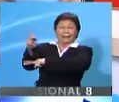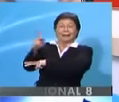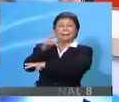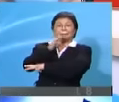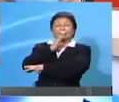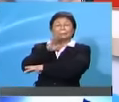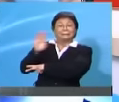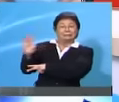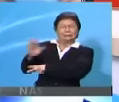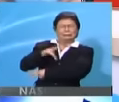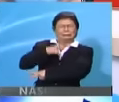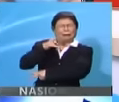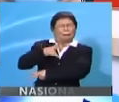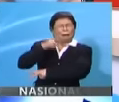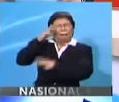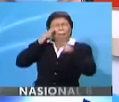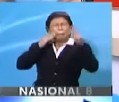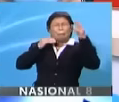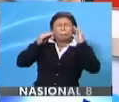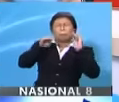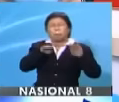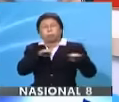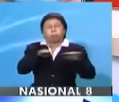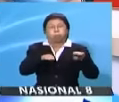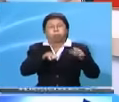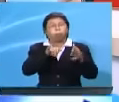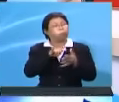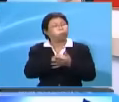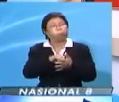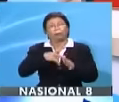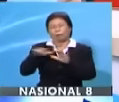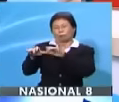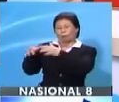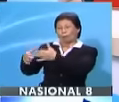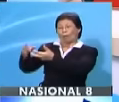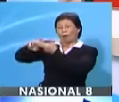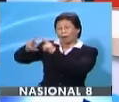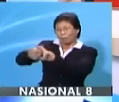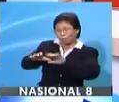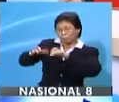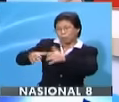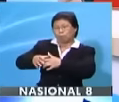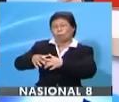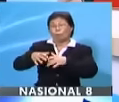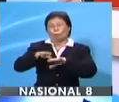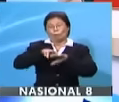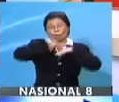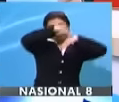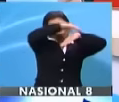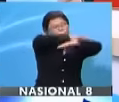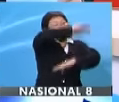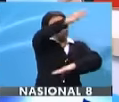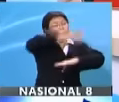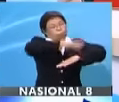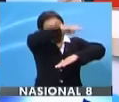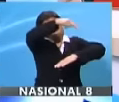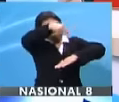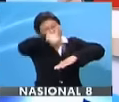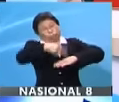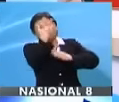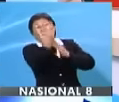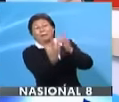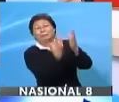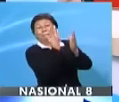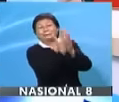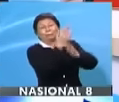Halib yang merasai pengalaman gempa bumi itu. Beliau dan sekumpulan rakan terpaksa menuruni dari puncak gunung selama hampir 5